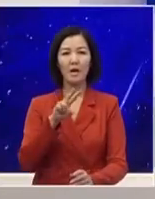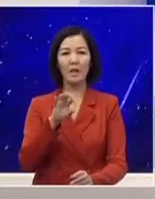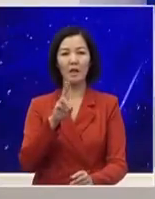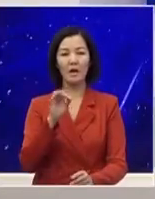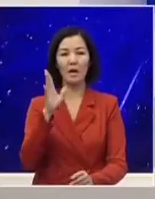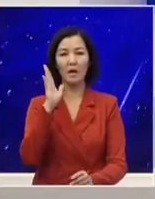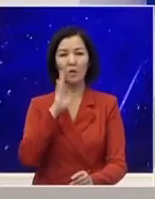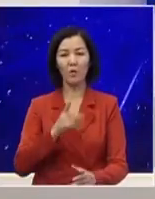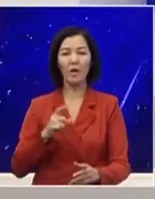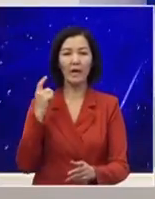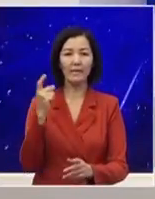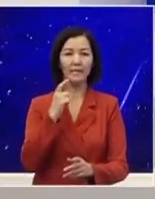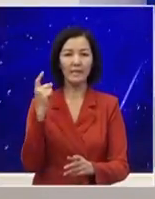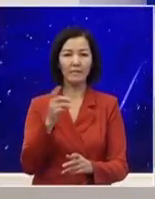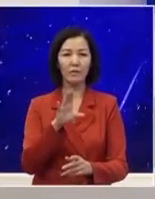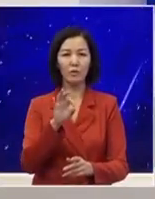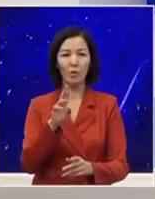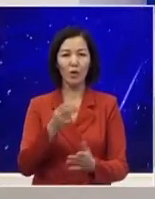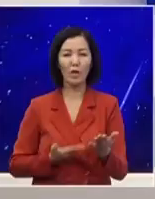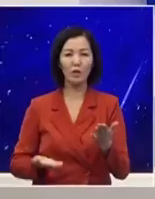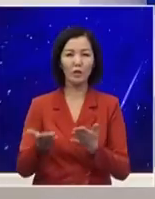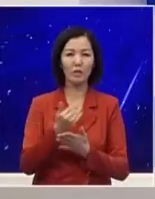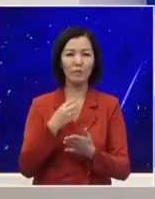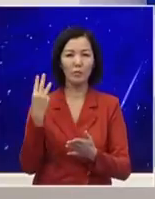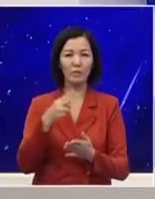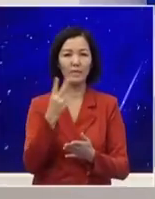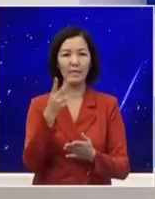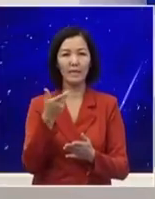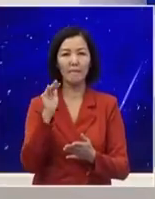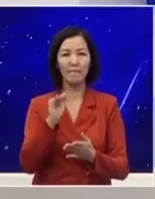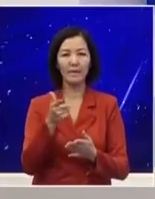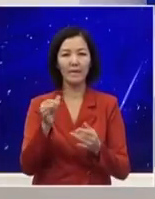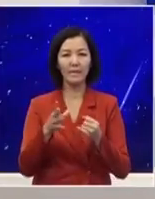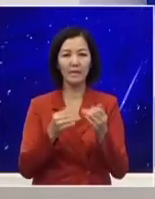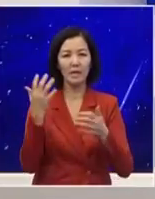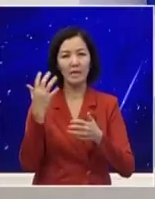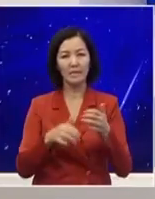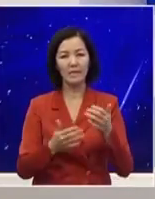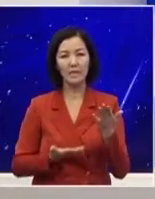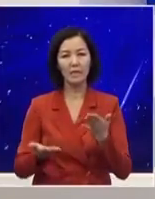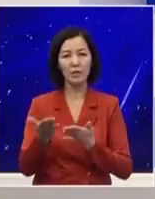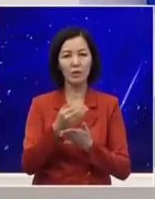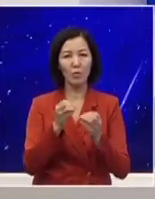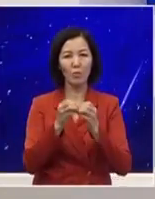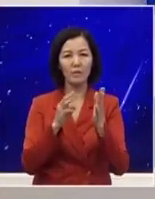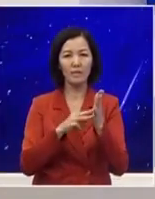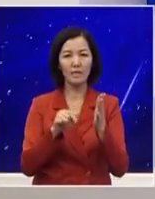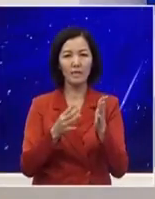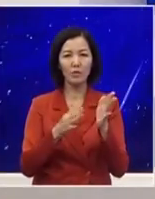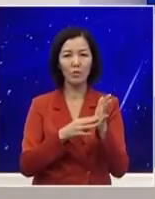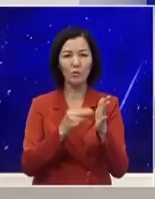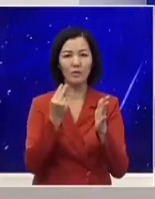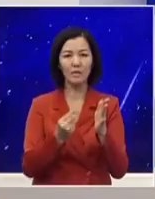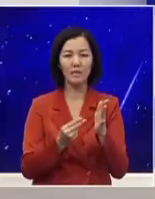Алакөлдік дихандар соя жинап жатыр. 32 мың гектардан аса алқапқа сепкен. Орташа түсім 18-де 9 центнер. 60 мың тоннадан аса